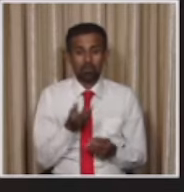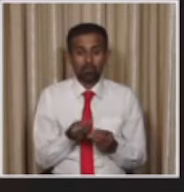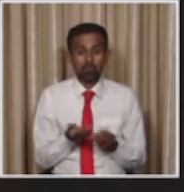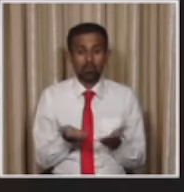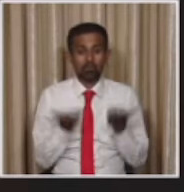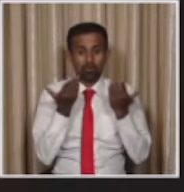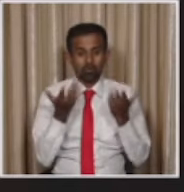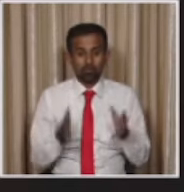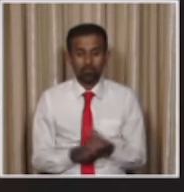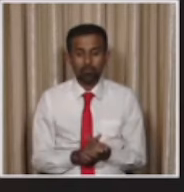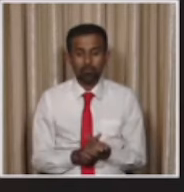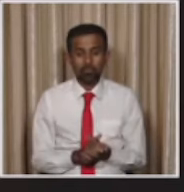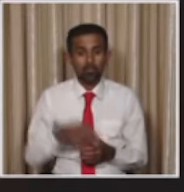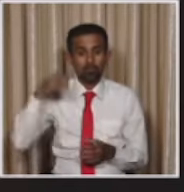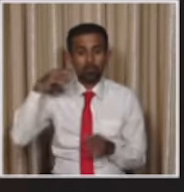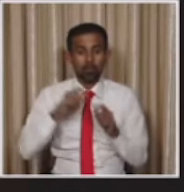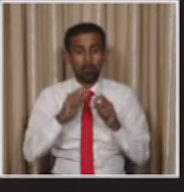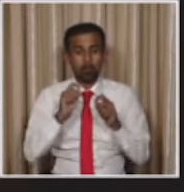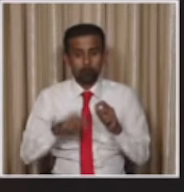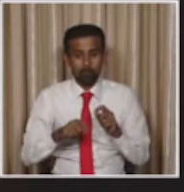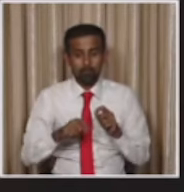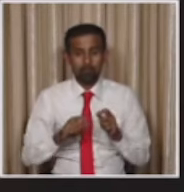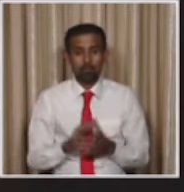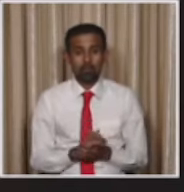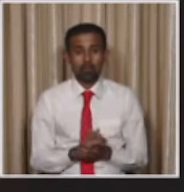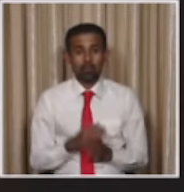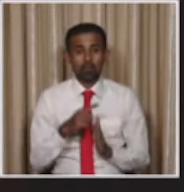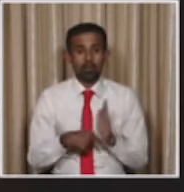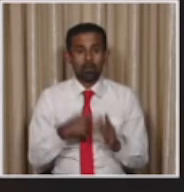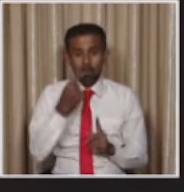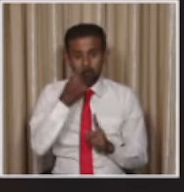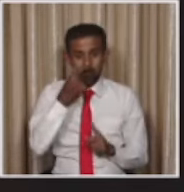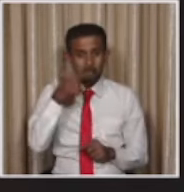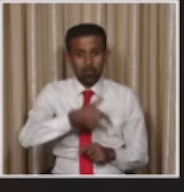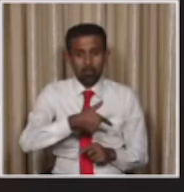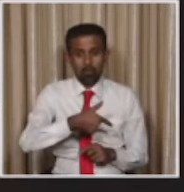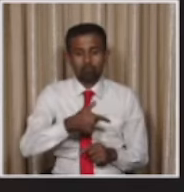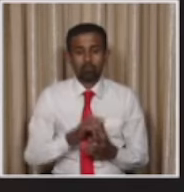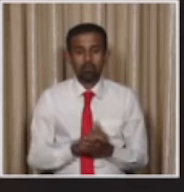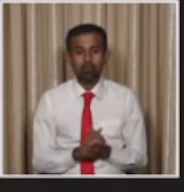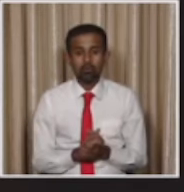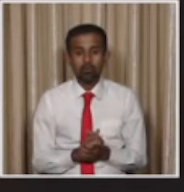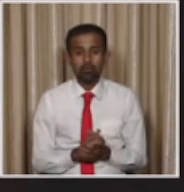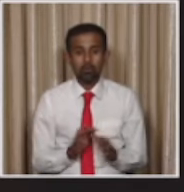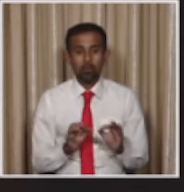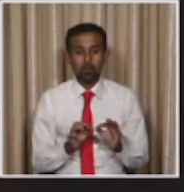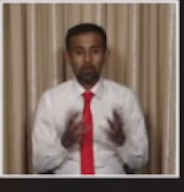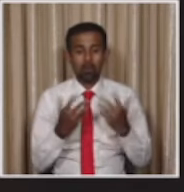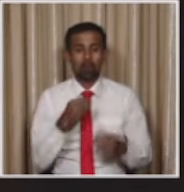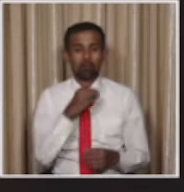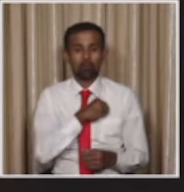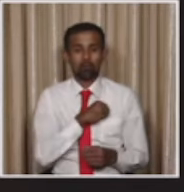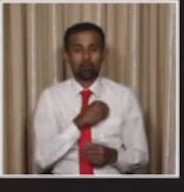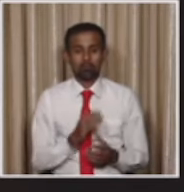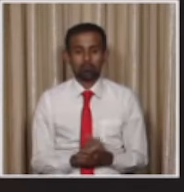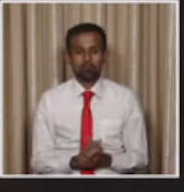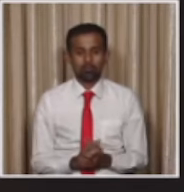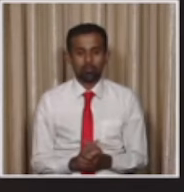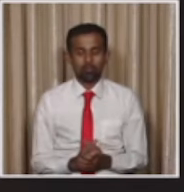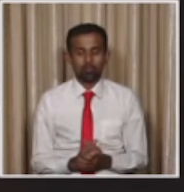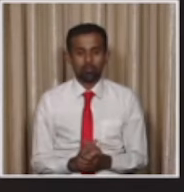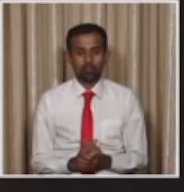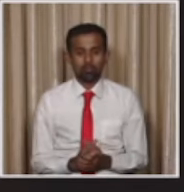උස්සලා දැන් විදුලි බල මණ්ඩලය සහ ශ්‍රී ලංකා පෙට්‍රෝලියම් ආයතනය බිලියන් ගණන් වාසි ලබනවා